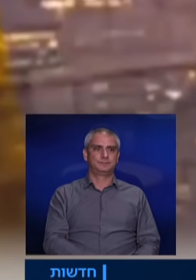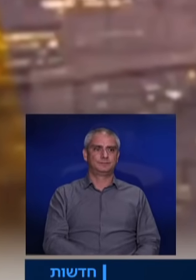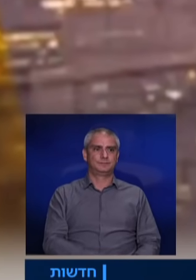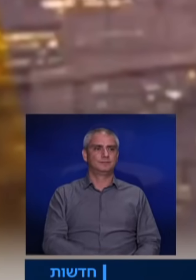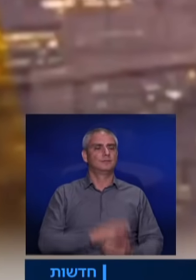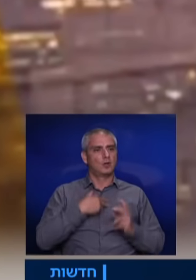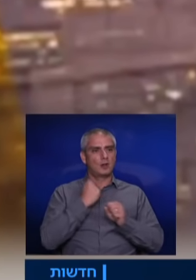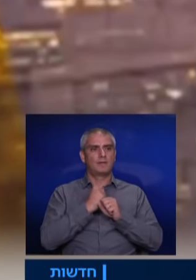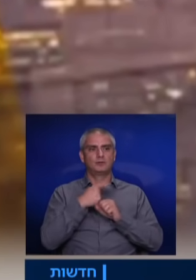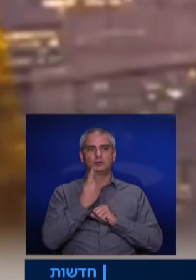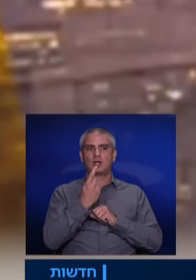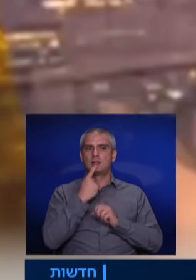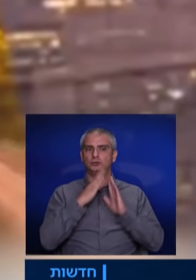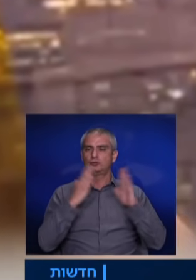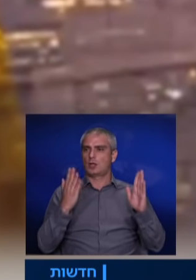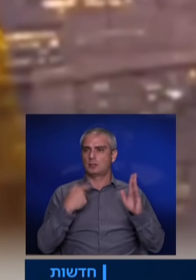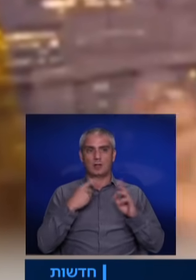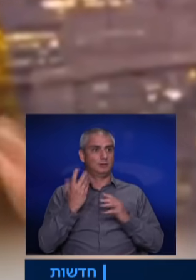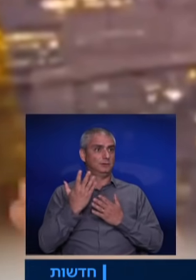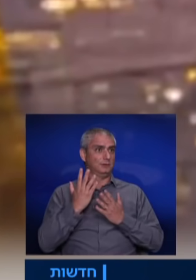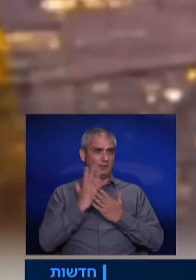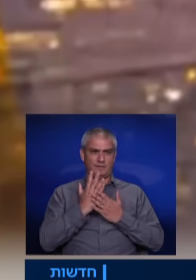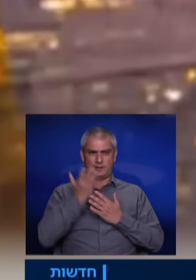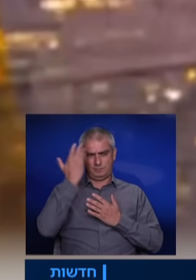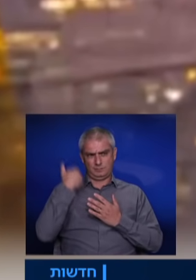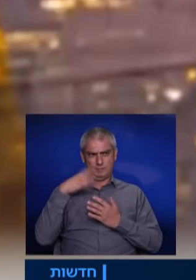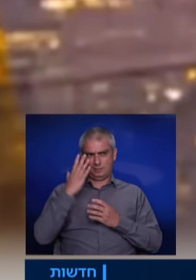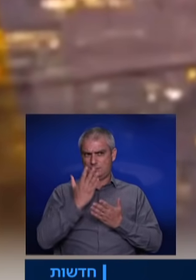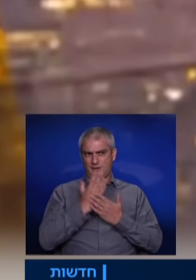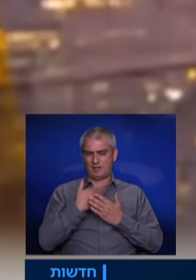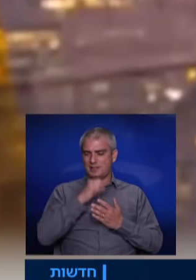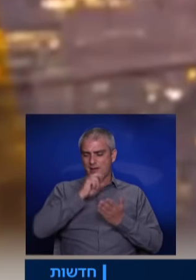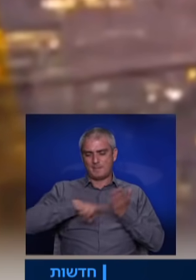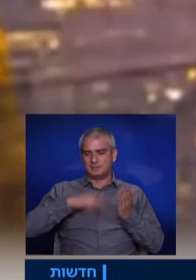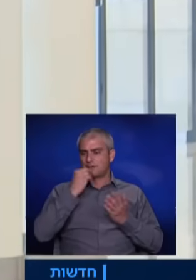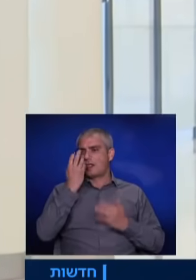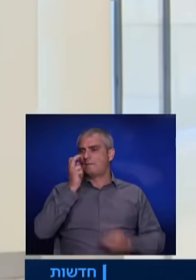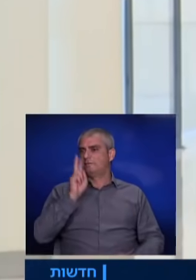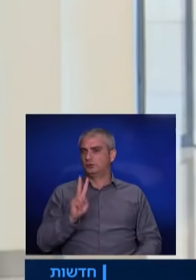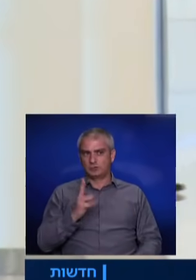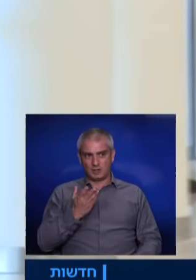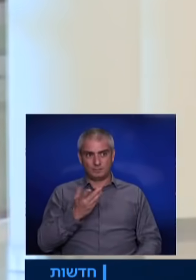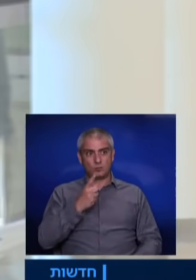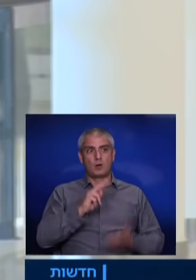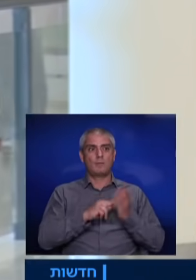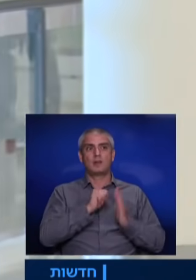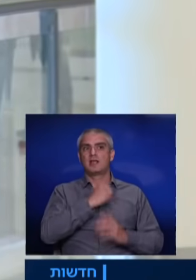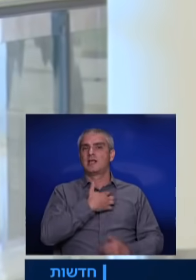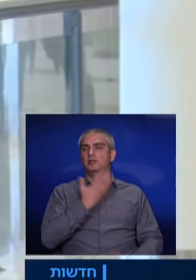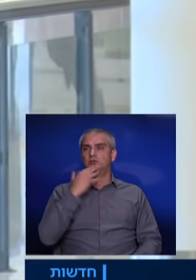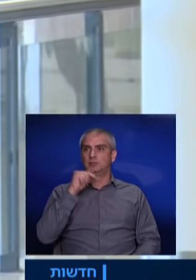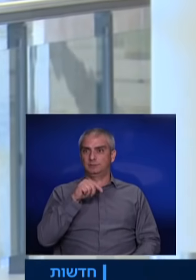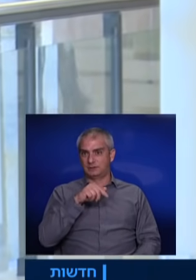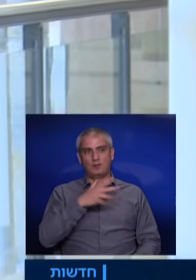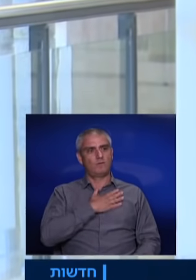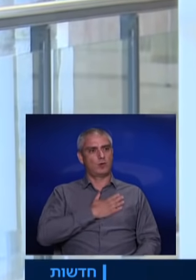לעבוד בשקל לשנה בשירות הציבורי. אז אני כבר מזמן במוד הזה, אני יצאתי לפנסיה בגיל 42. הוא הפוליטיקאי העשיר בישראל